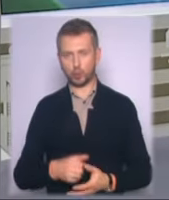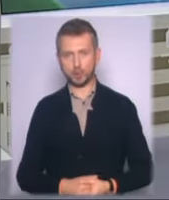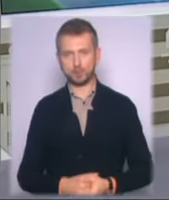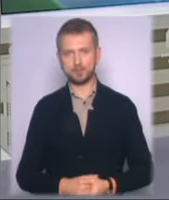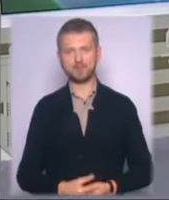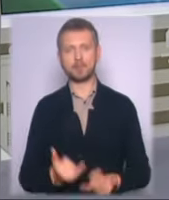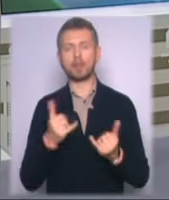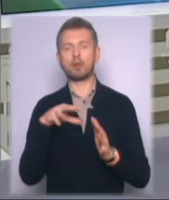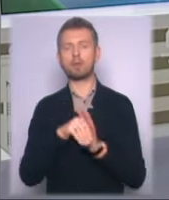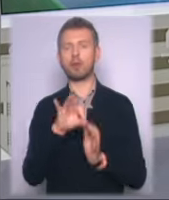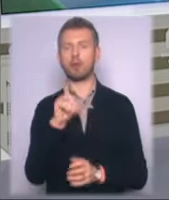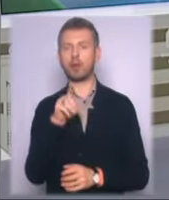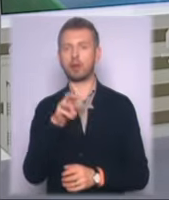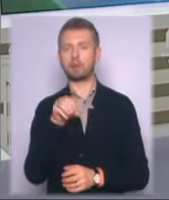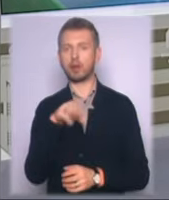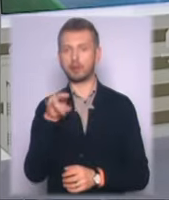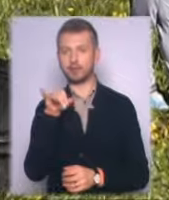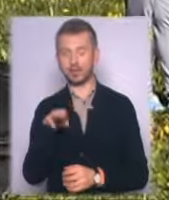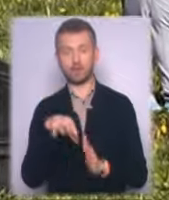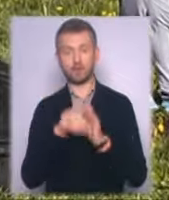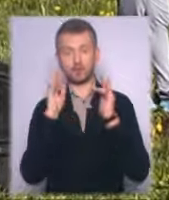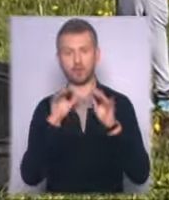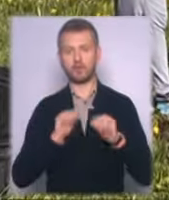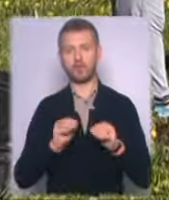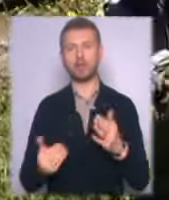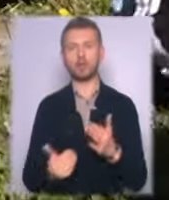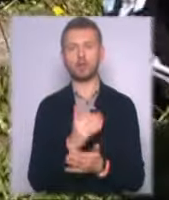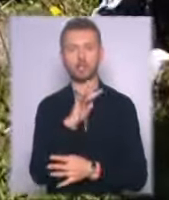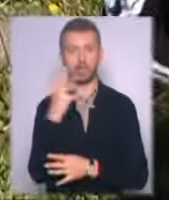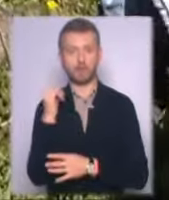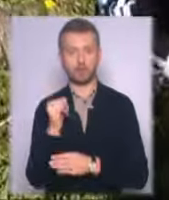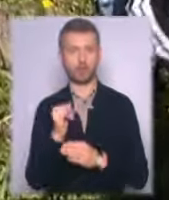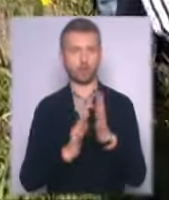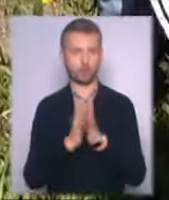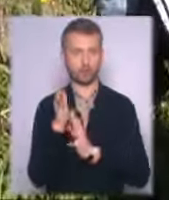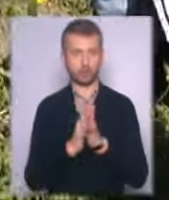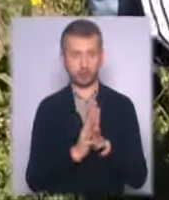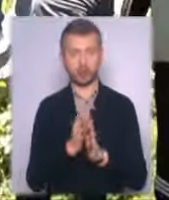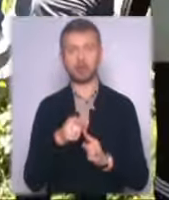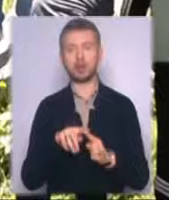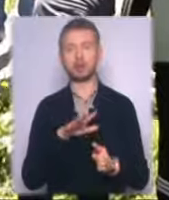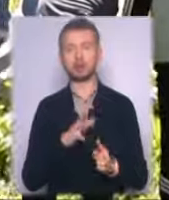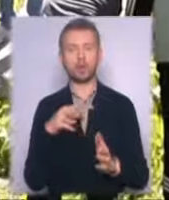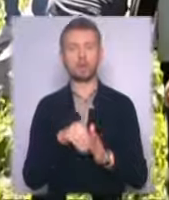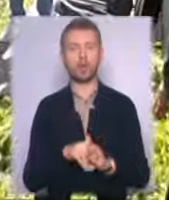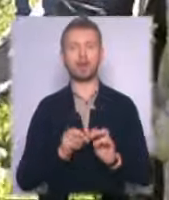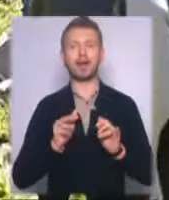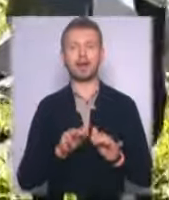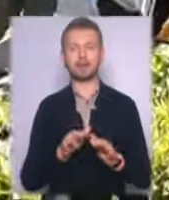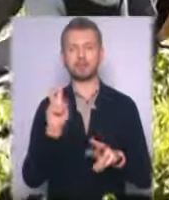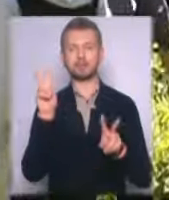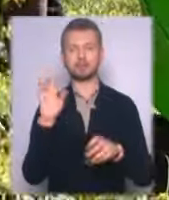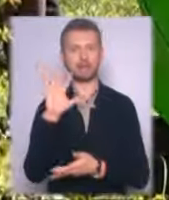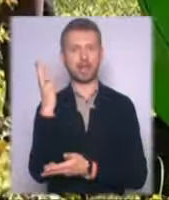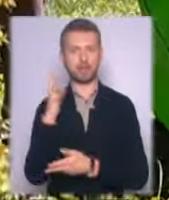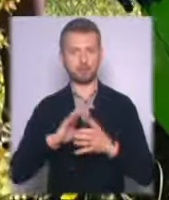Сьогодні в Охматдиті у сквері волонтери висадили нові дерева та кущі. Захід проходив у рамках акції «Дерево миру», яка за